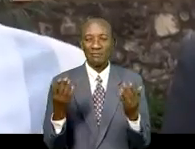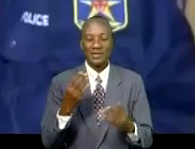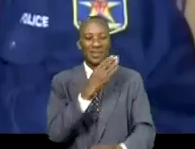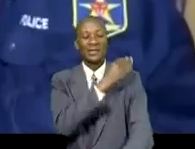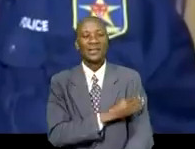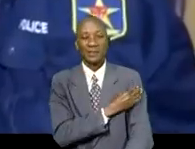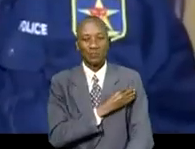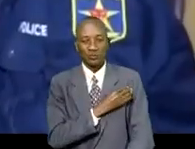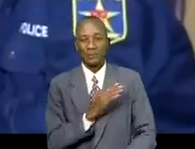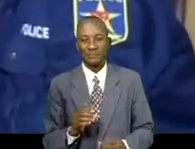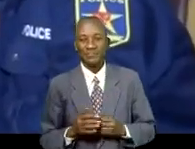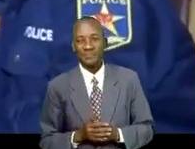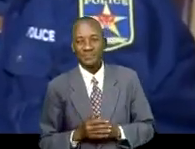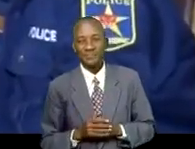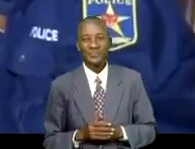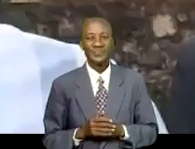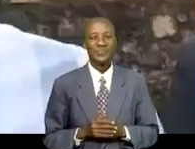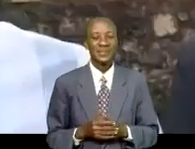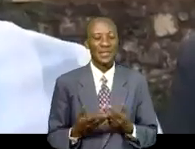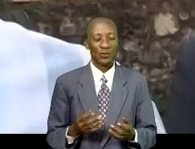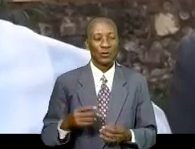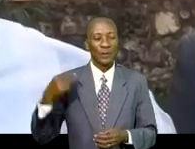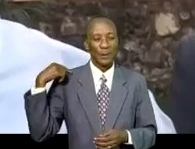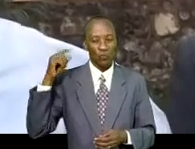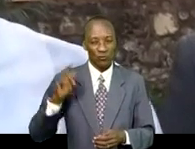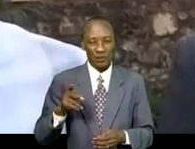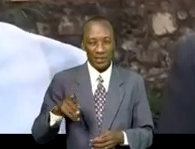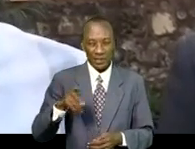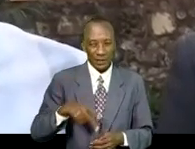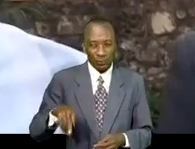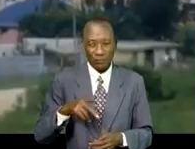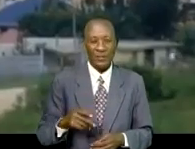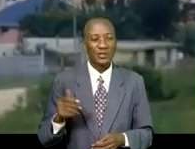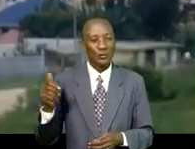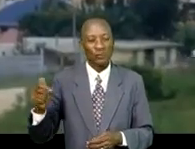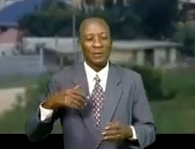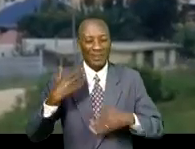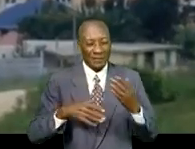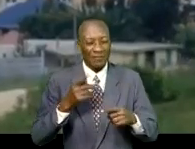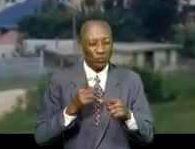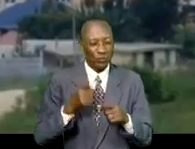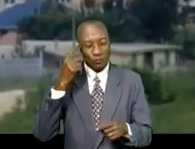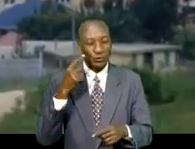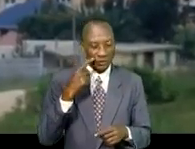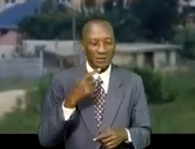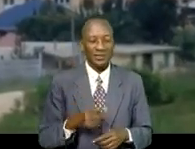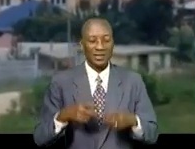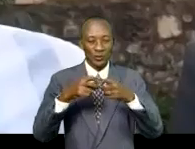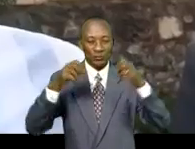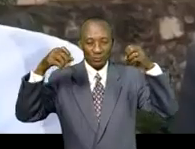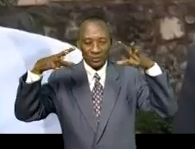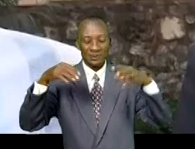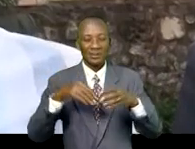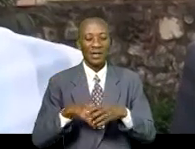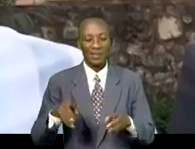de l'état de siège, son excellence monsieur le gouverneur de province a pensé faire bénéficier à la province de l'Ituri et en particulier à la ville de Bounia les projets